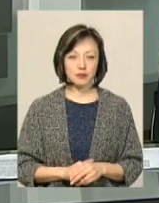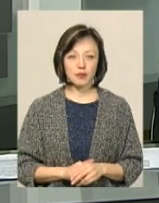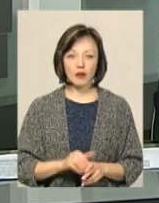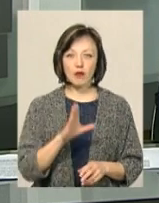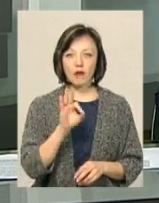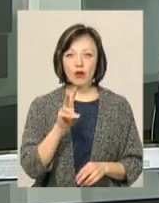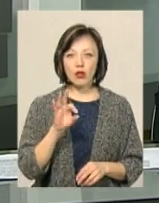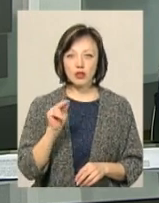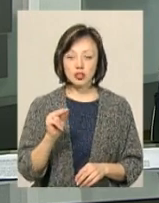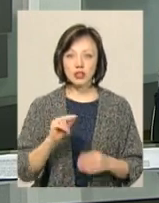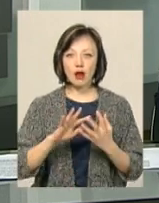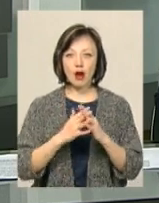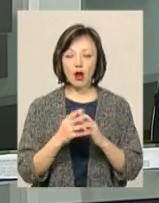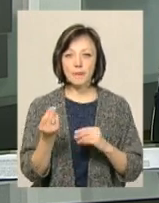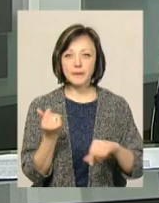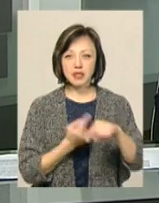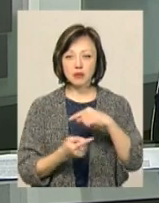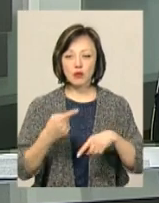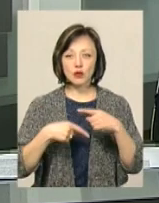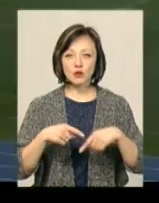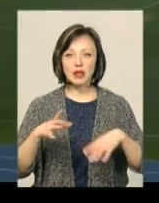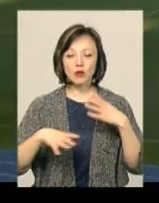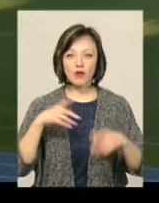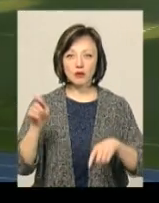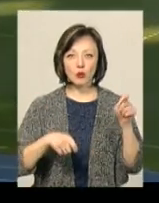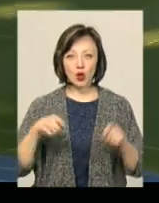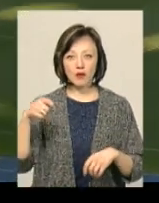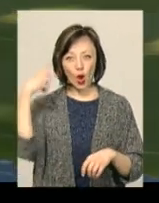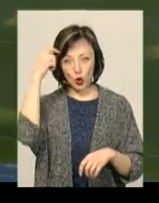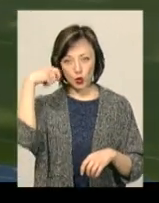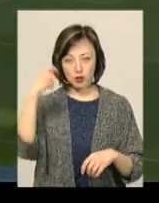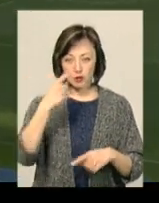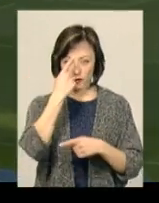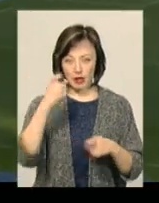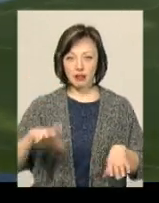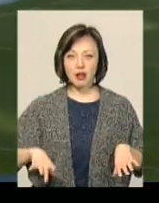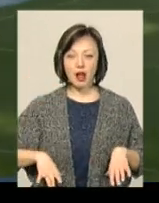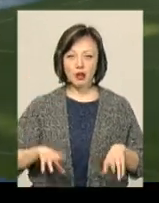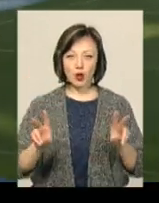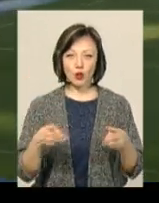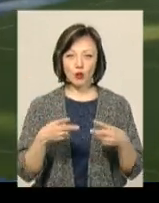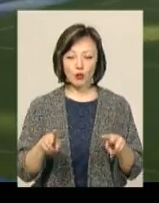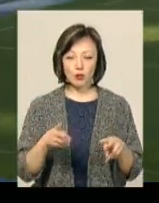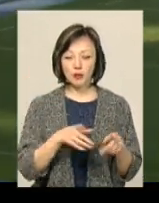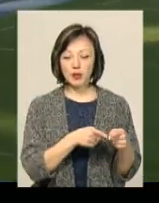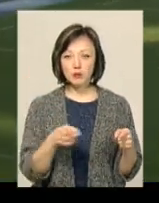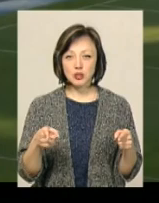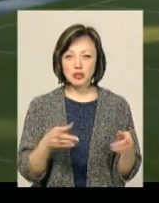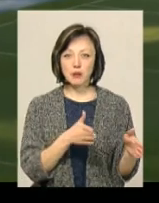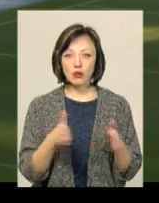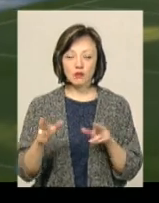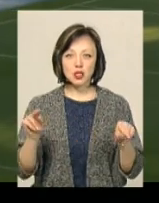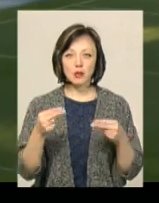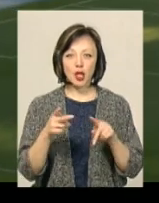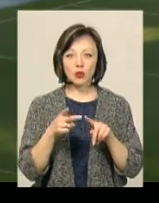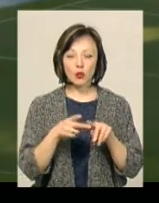Волочиський агробізнес повернувся з тренувальних зборів із Туреччини, повідомляє тренер футбольного клубу Андрій Донець. Під час підготовки до чемпіонату